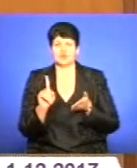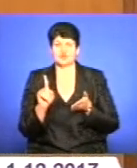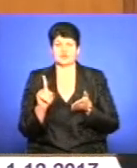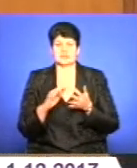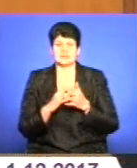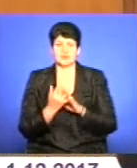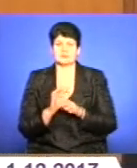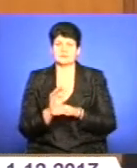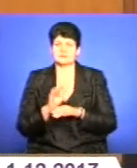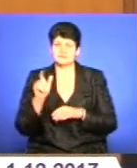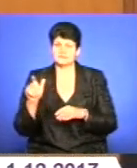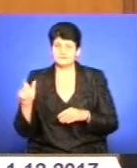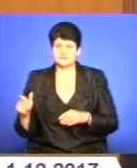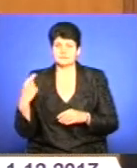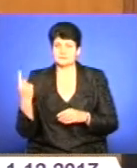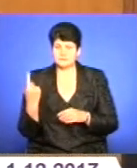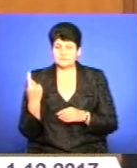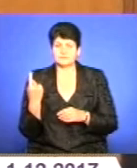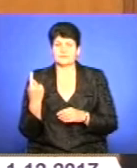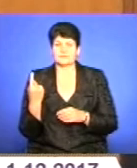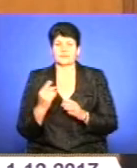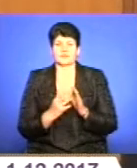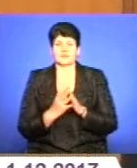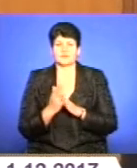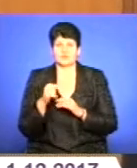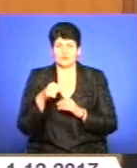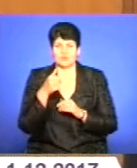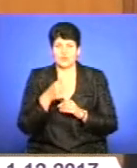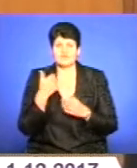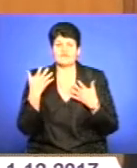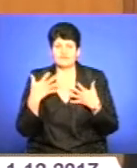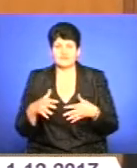аграрії області вирощили в цьому році і вже